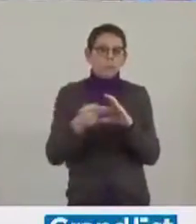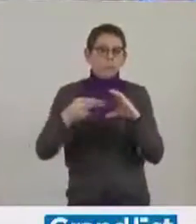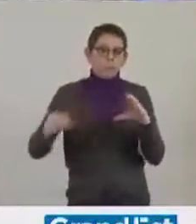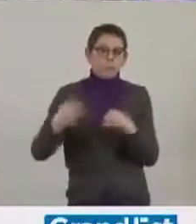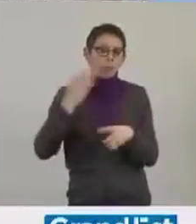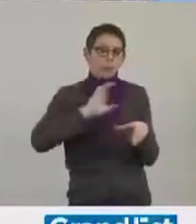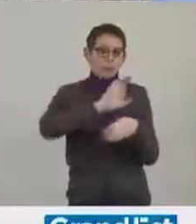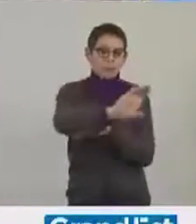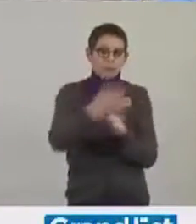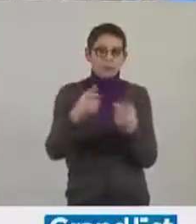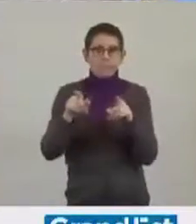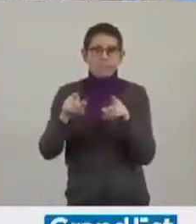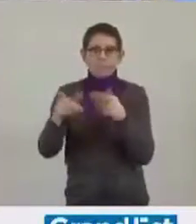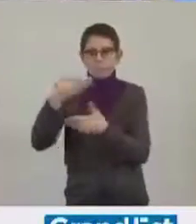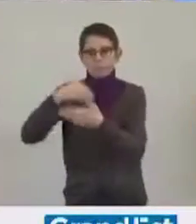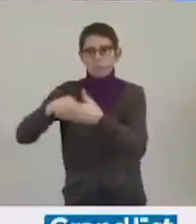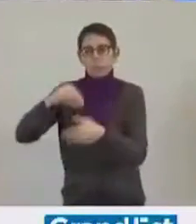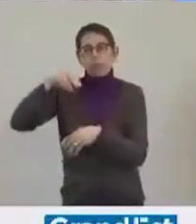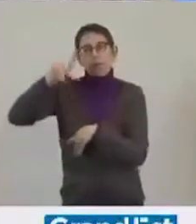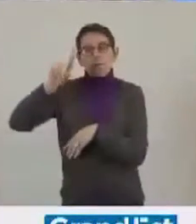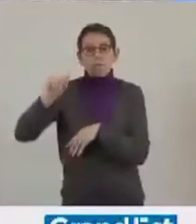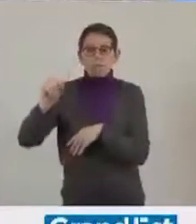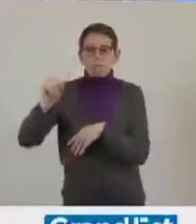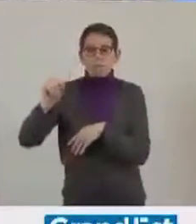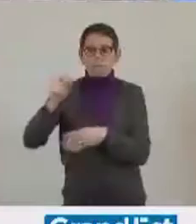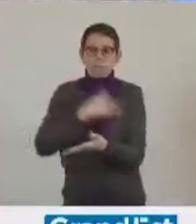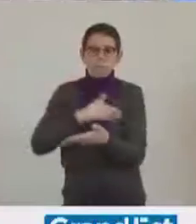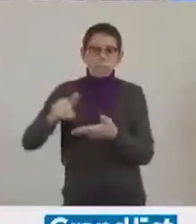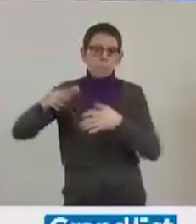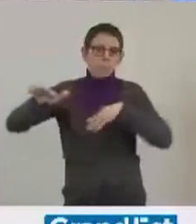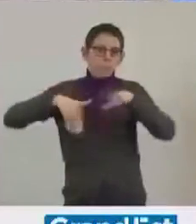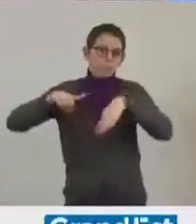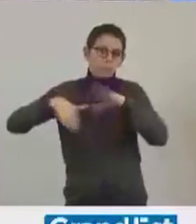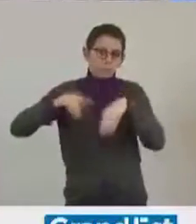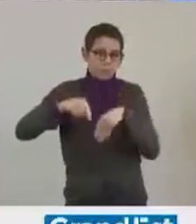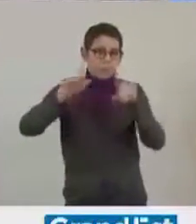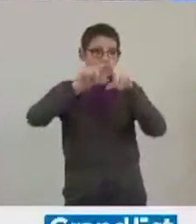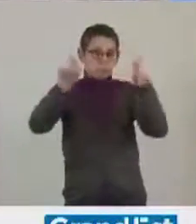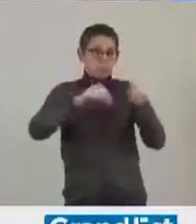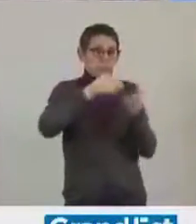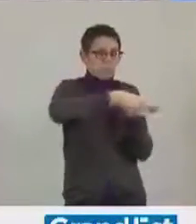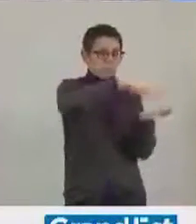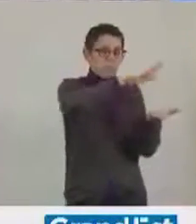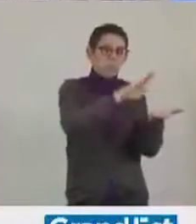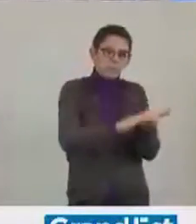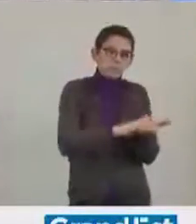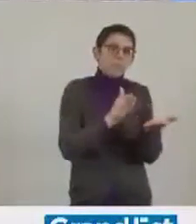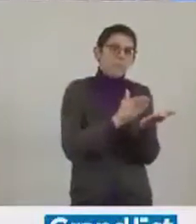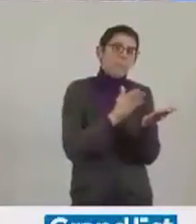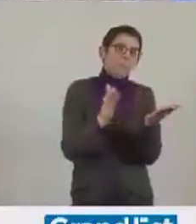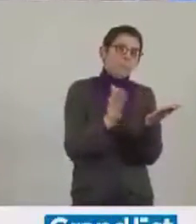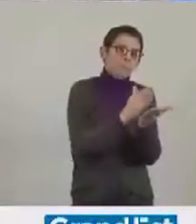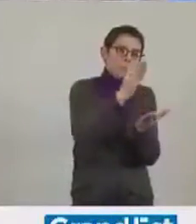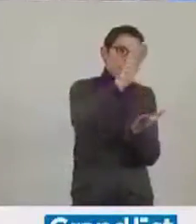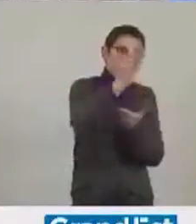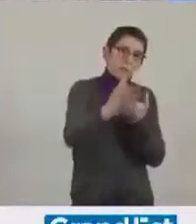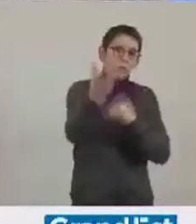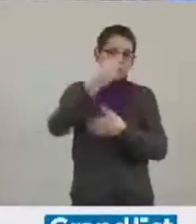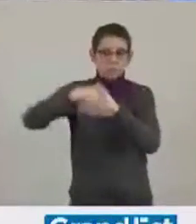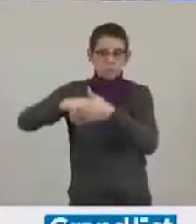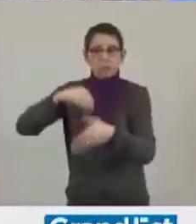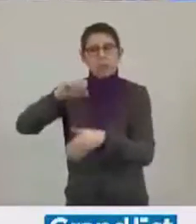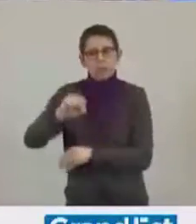20 millions en fonctionnement, budget qui s'inscrit dans les orientations que nous venons vous présenter dans le